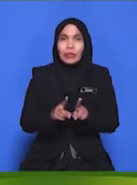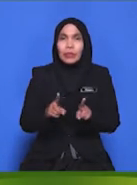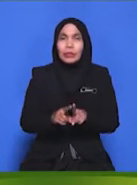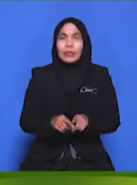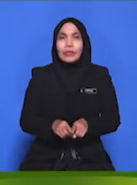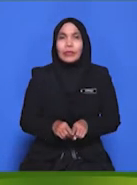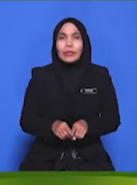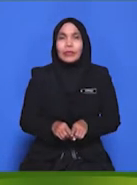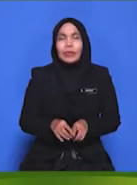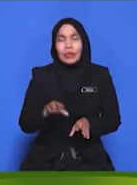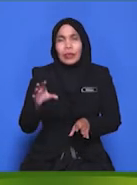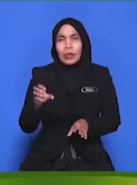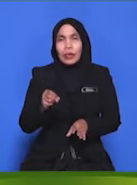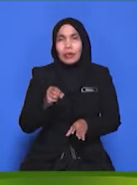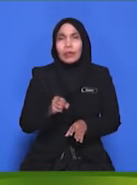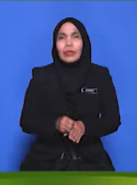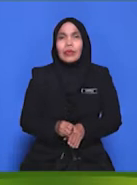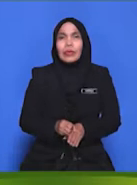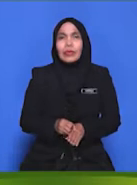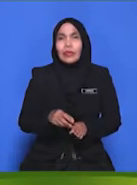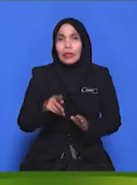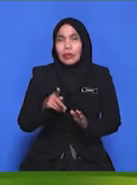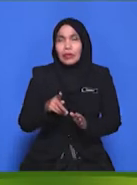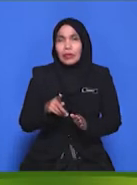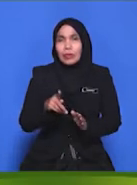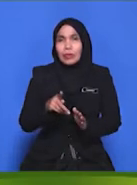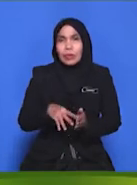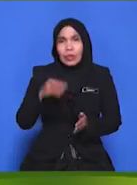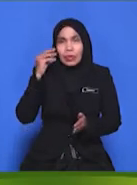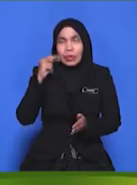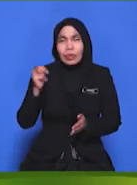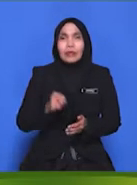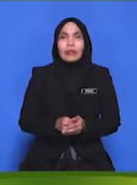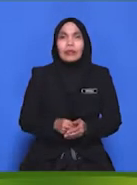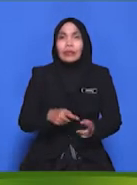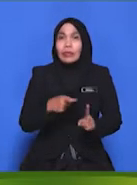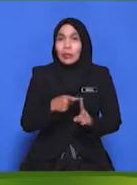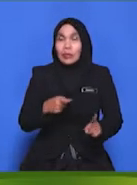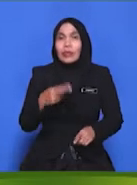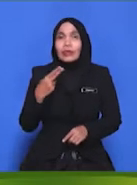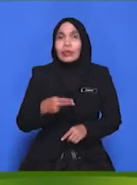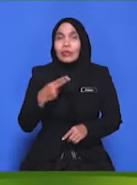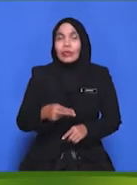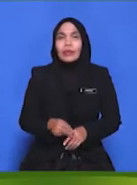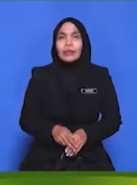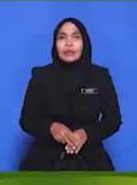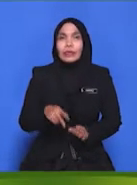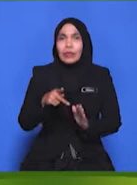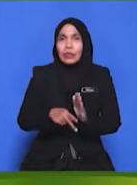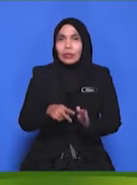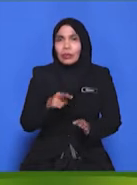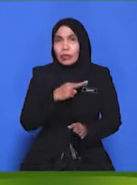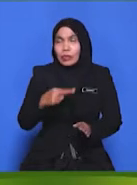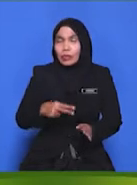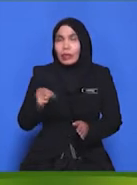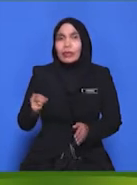kita mengambil iktibar daripada sejarah pemerintahan kerajaan Umayyah. Daripada situasi faktor-faktor